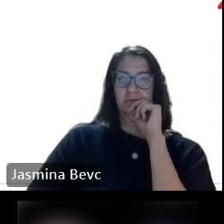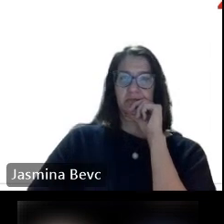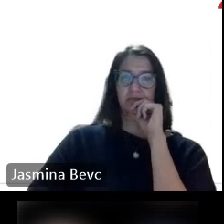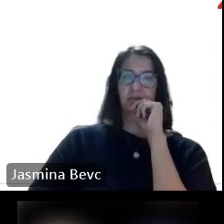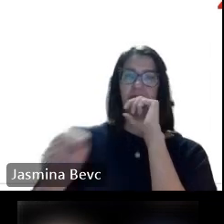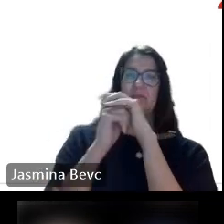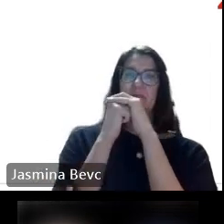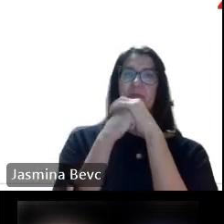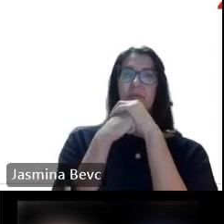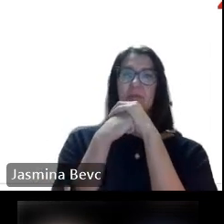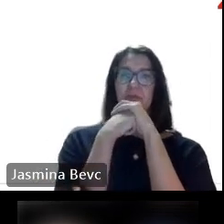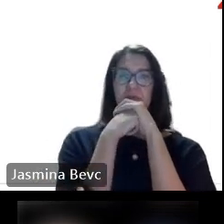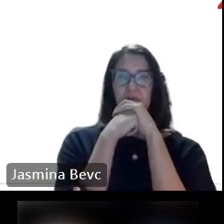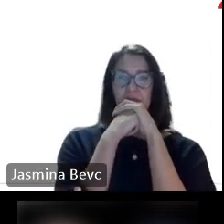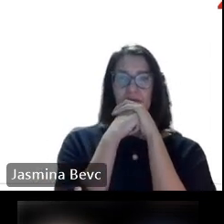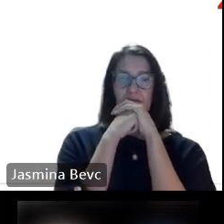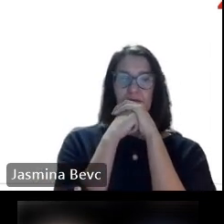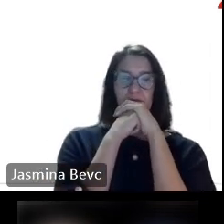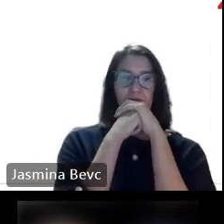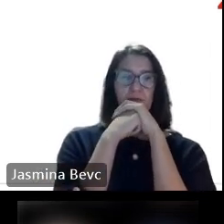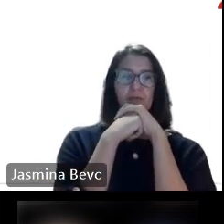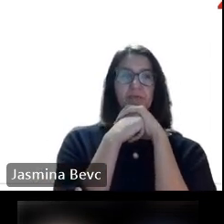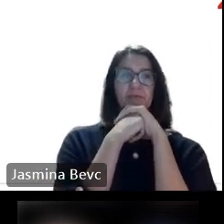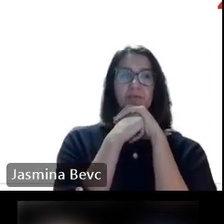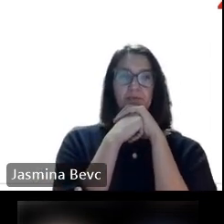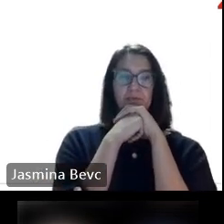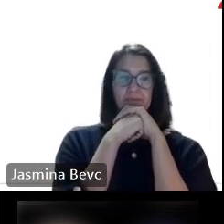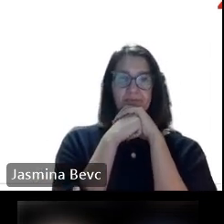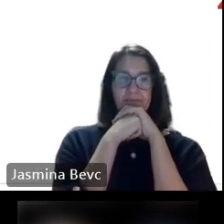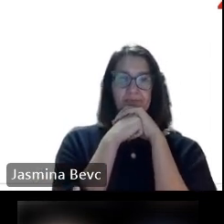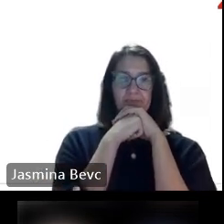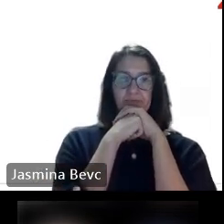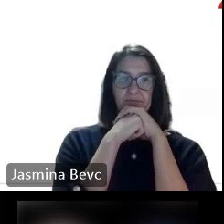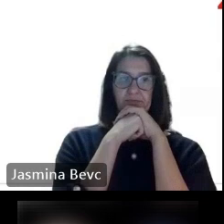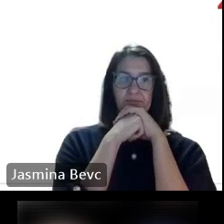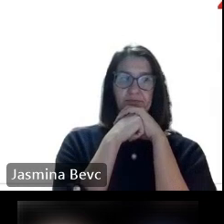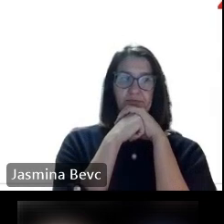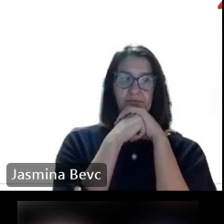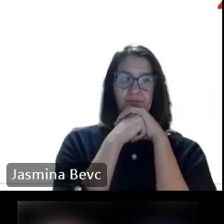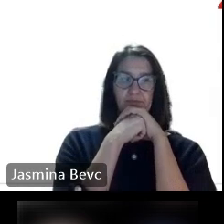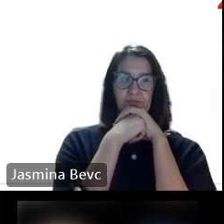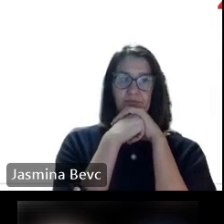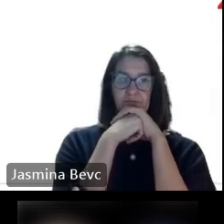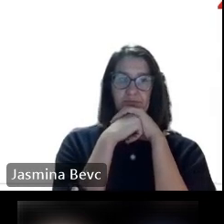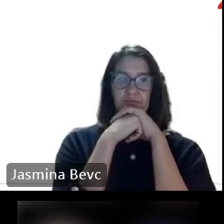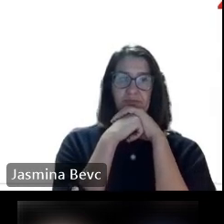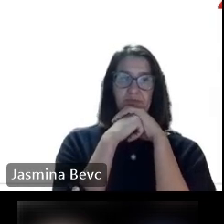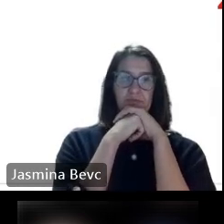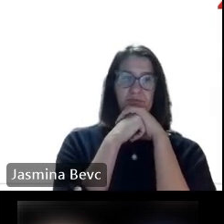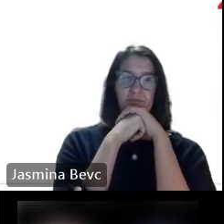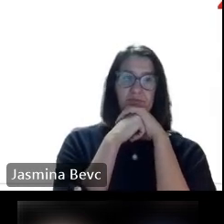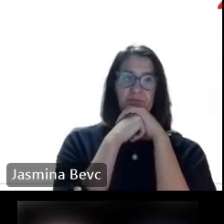z visokotemperaturnim ogrevalnim sistemom ali z nizkotemperaturnim ogrevalnim sistemom.